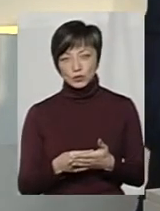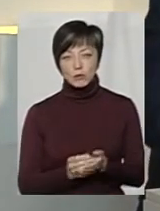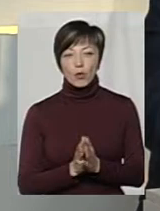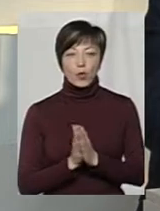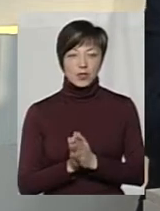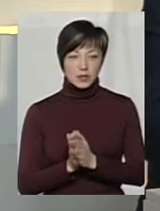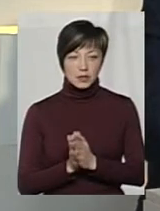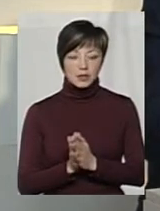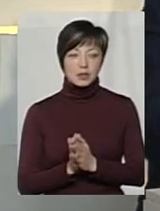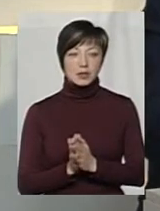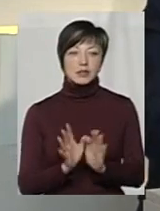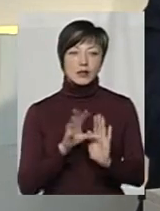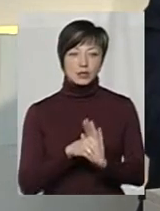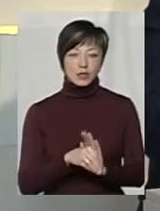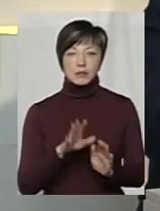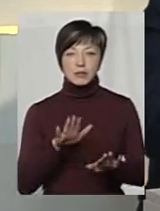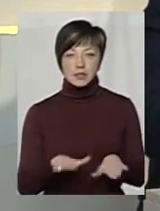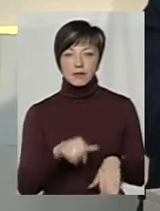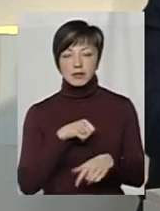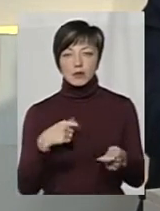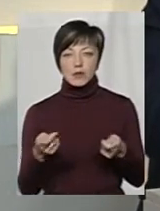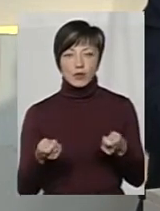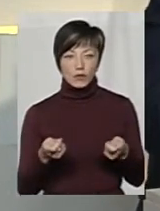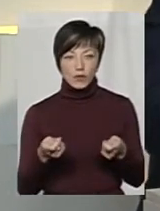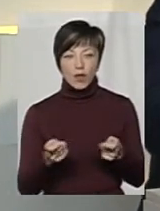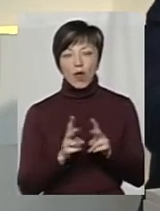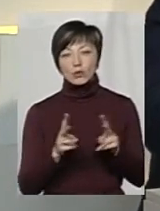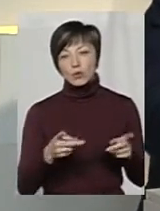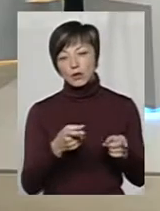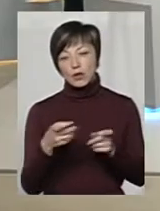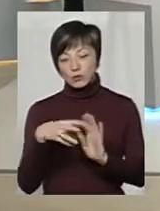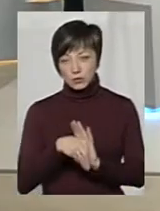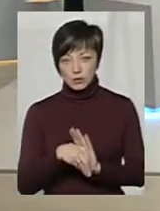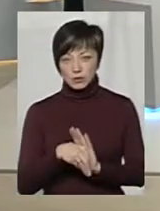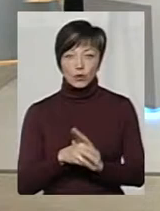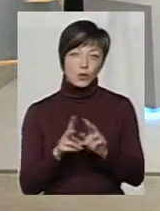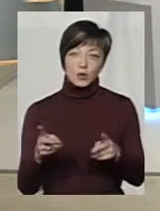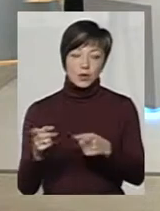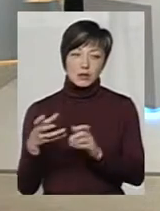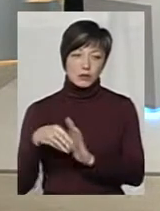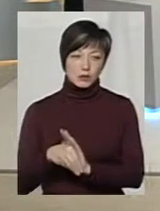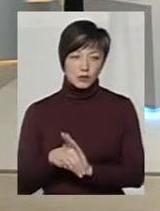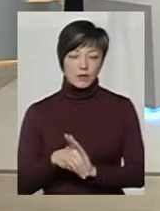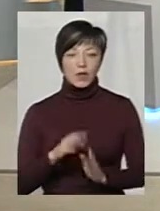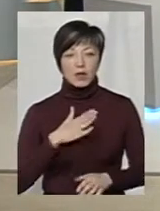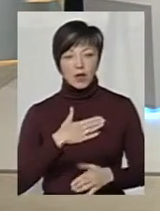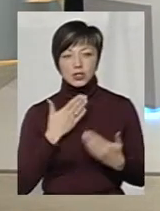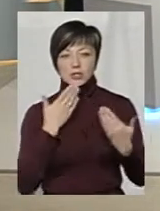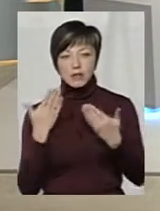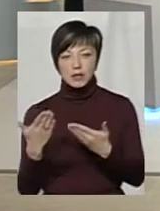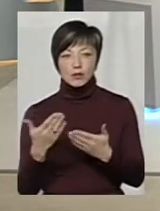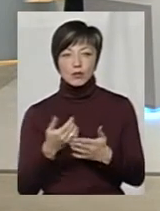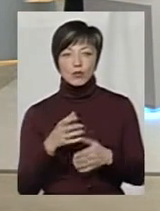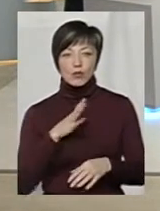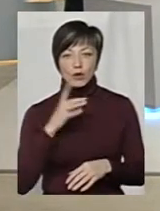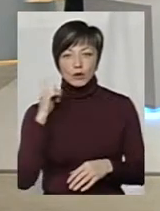просили залучити і місцеве самоврядування. Хто залучив? То не залучив. Наші звернення були